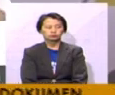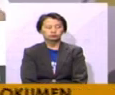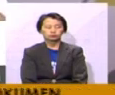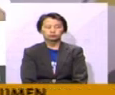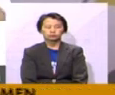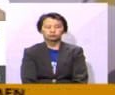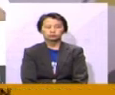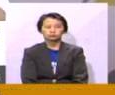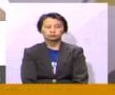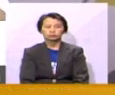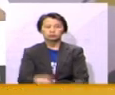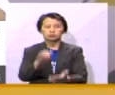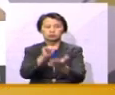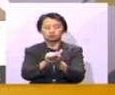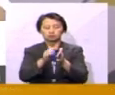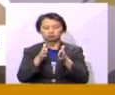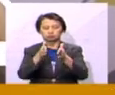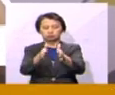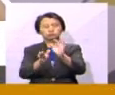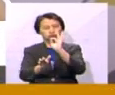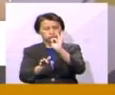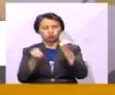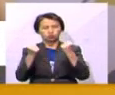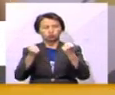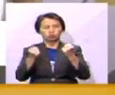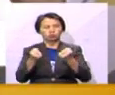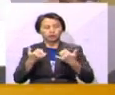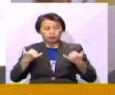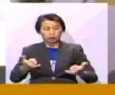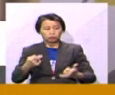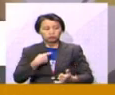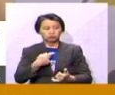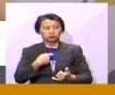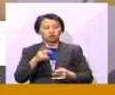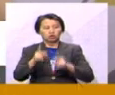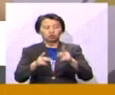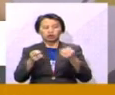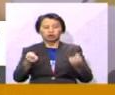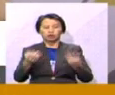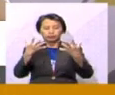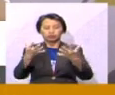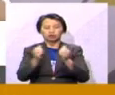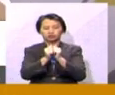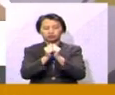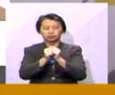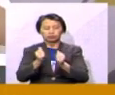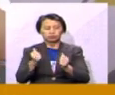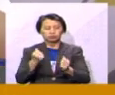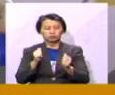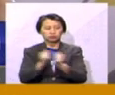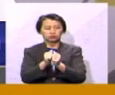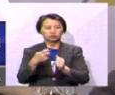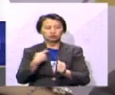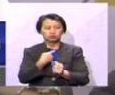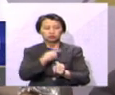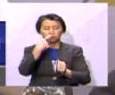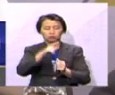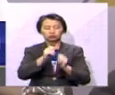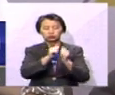Bahawa landasannya dah kukuh. Sekarang kita nak orang ramai bersama-sama kita untuk membuat anjakan